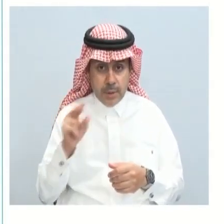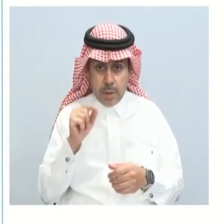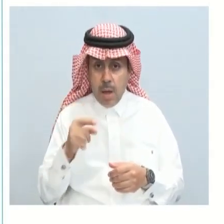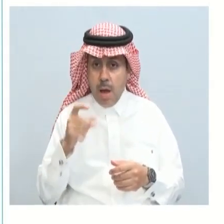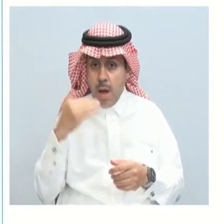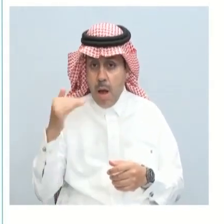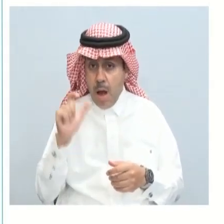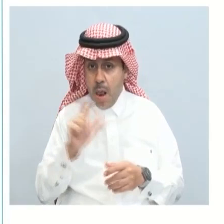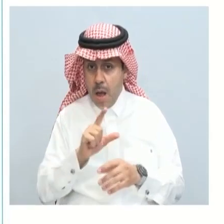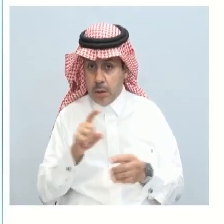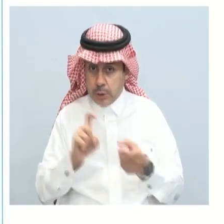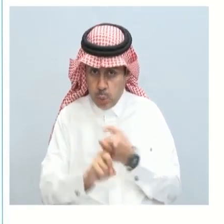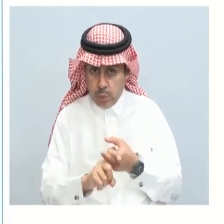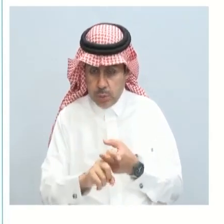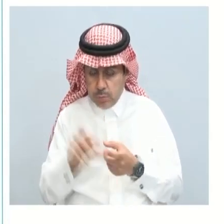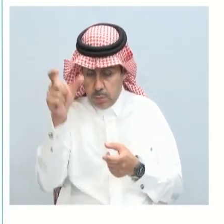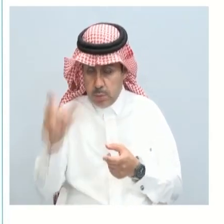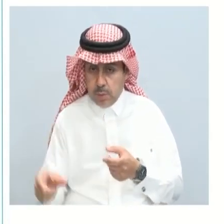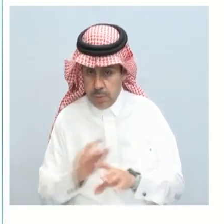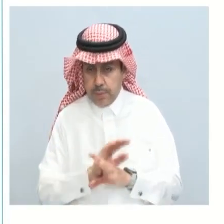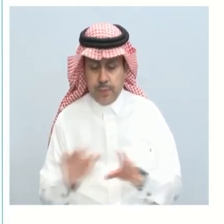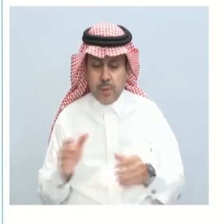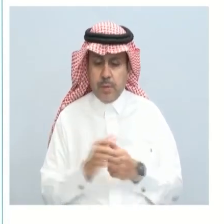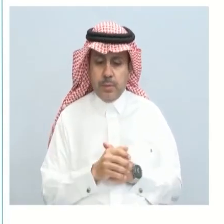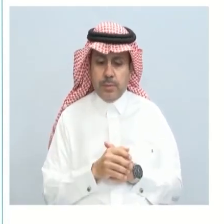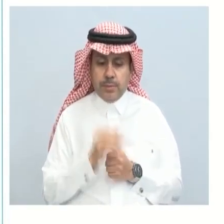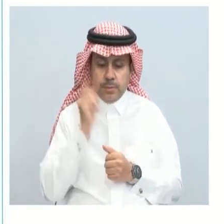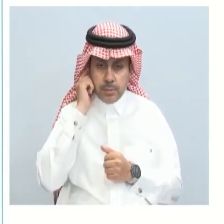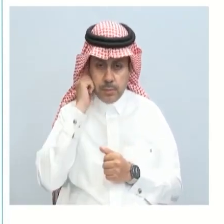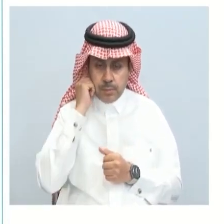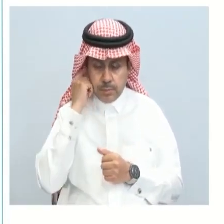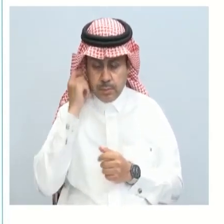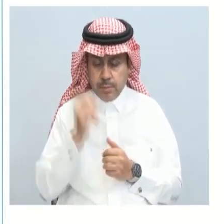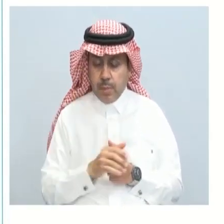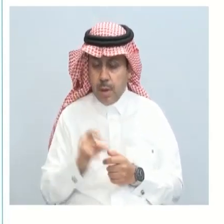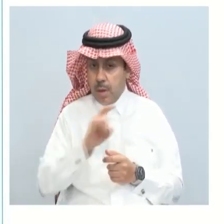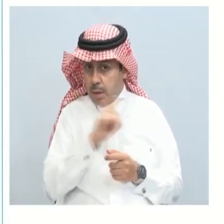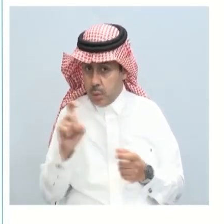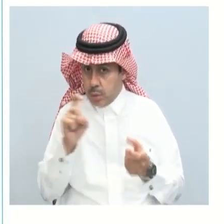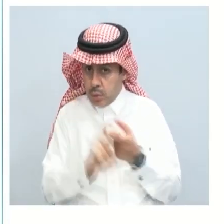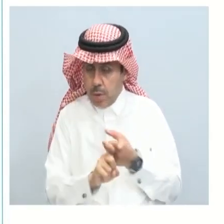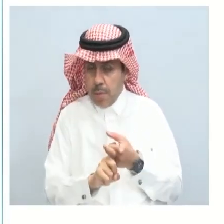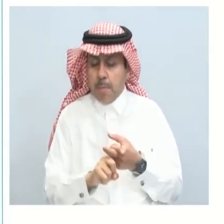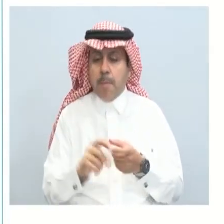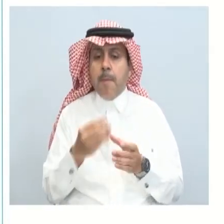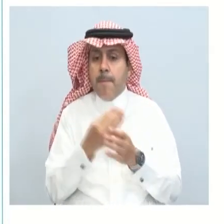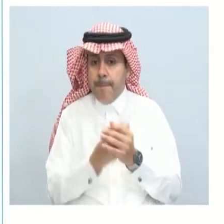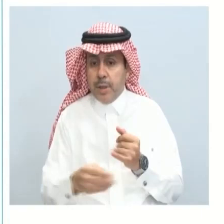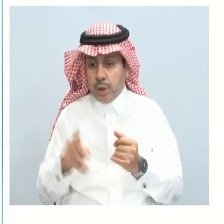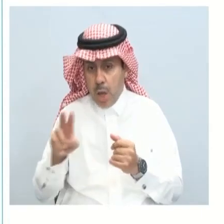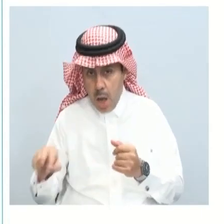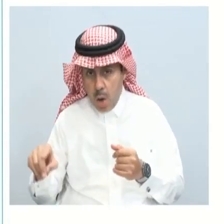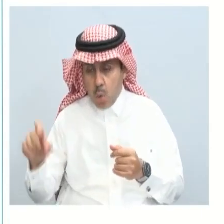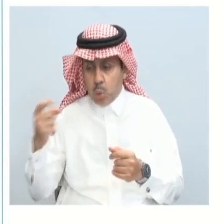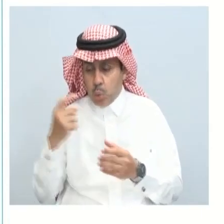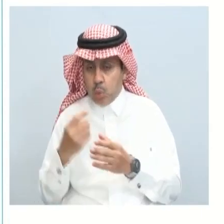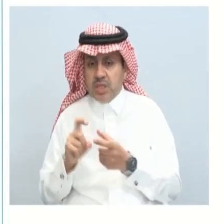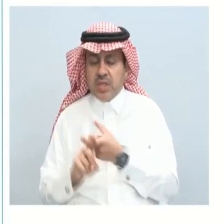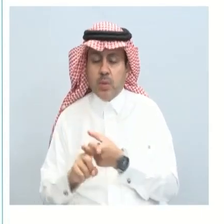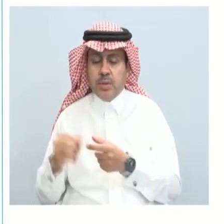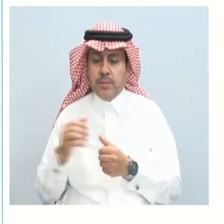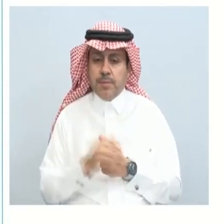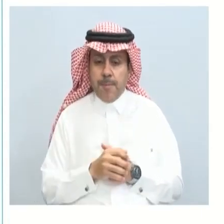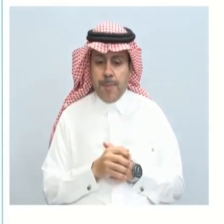خالتها وكذلك ايضا لا يجوز له ان يتزوج بنت اخيها ولا بنت اختها